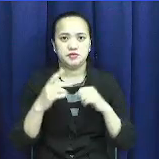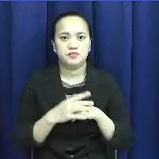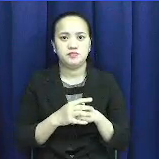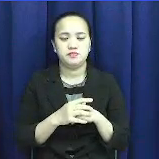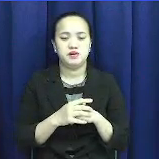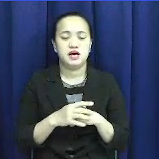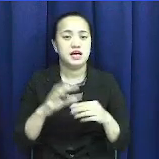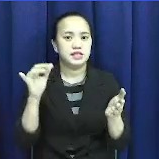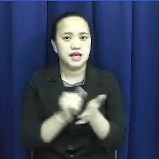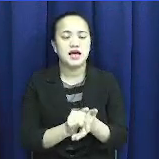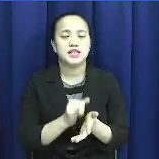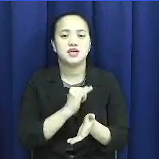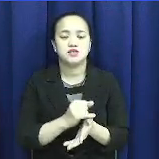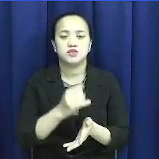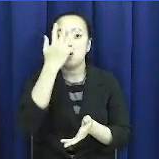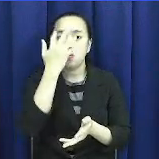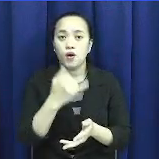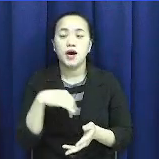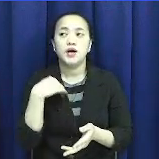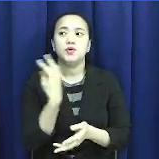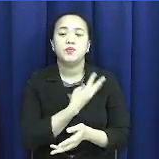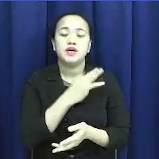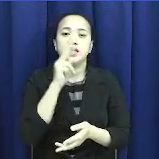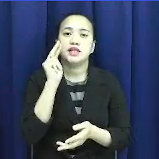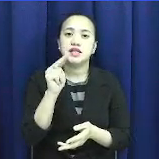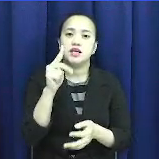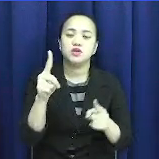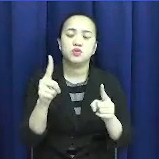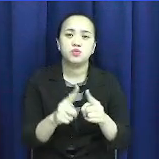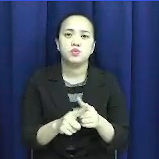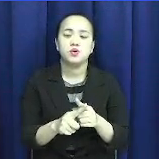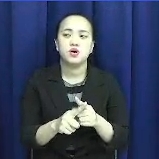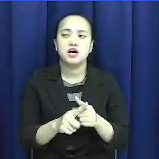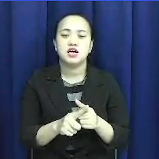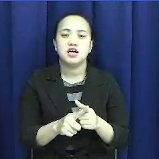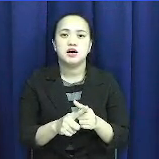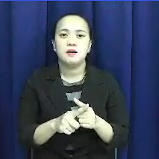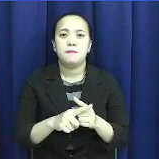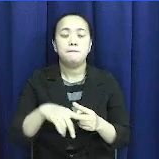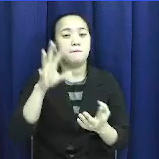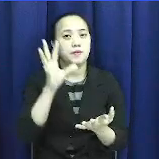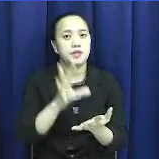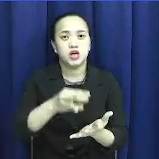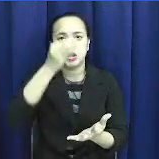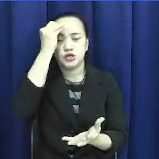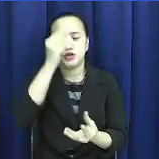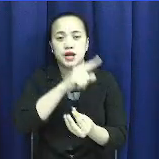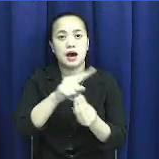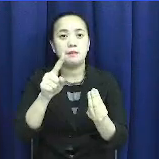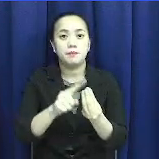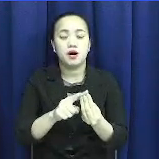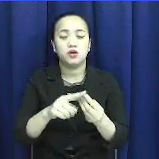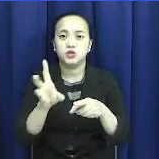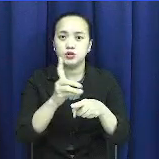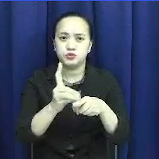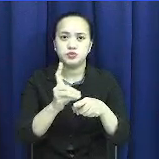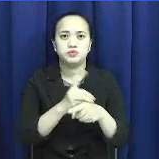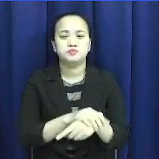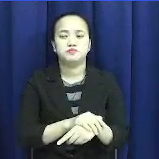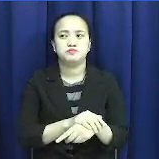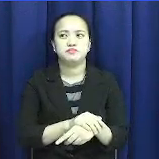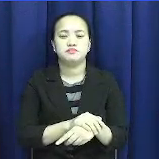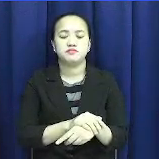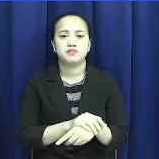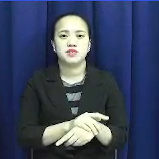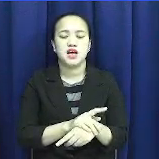sa doctrine, pagdating po sa katuruan ng Biblia. Napaka-importante po yan. Hindi lamang po basta't puro Christian